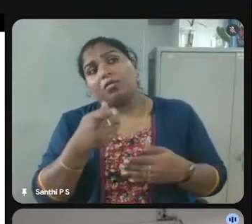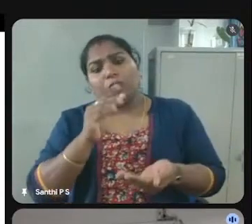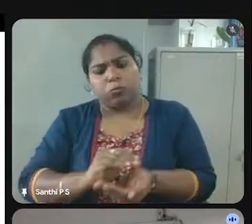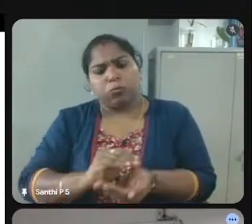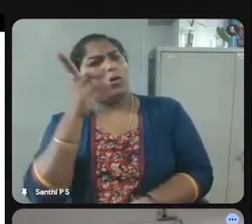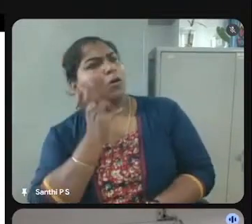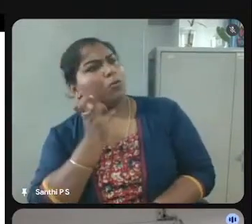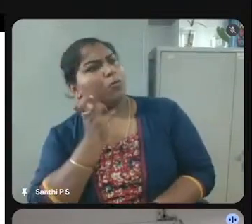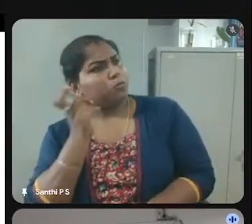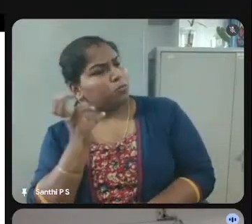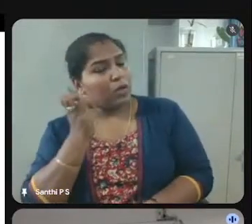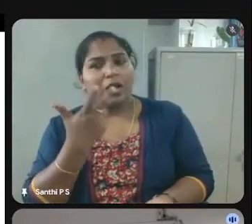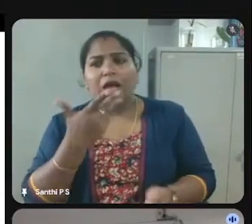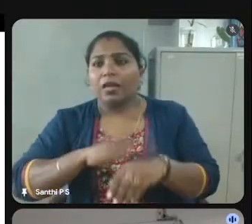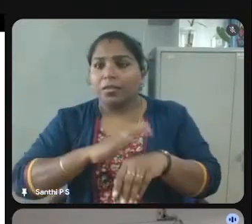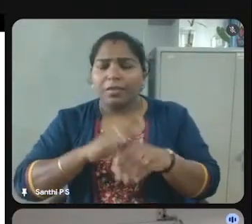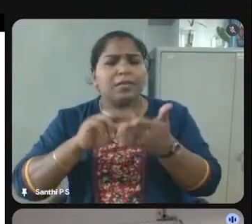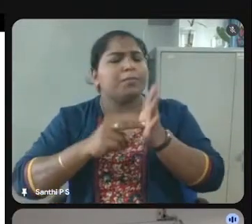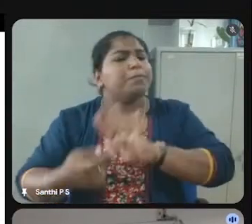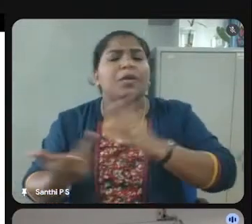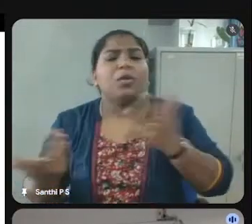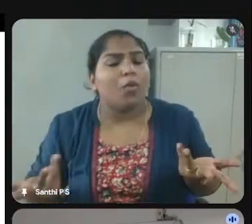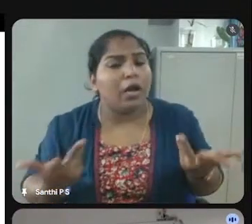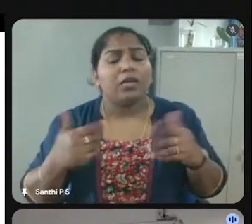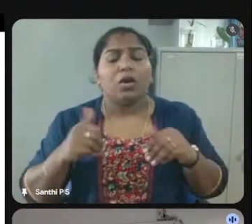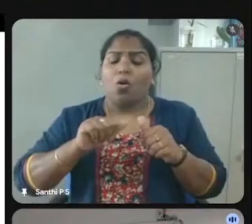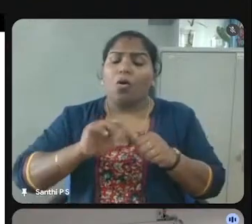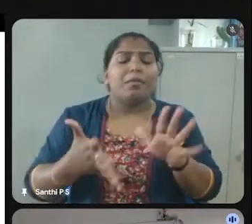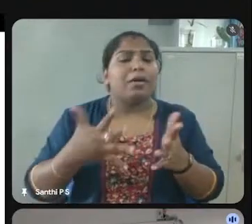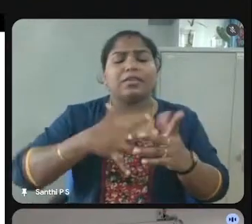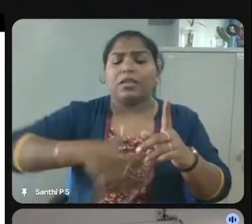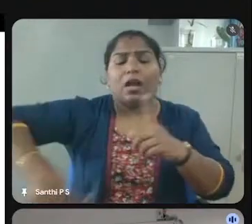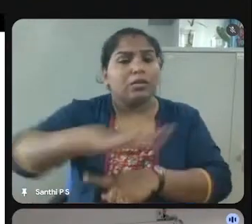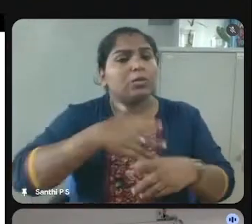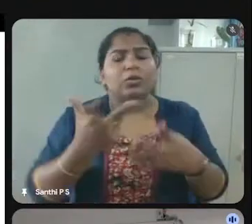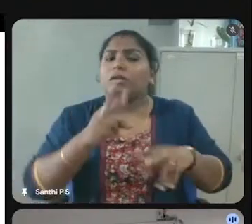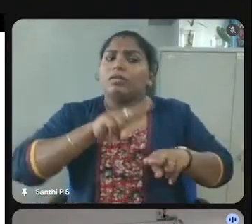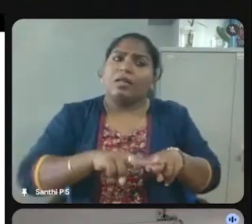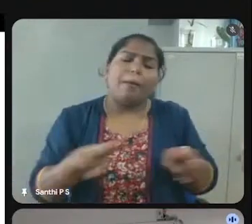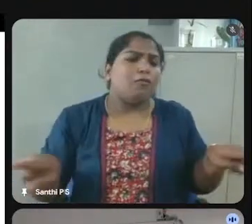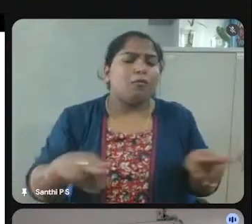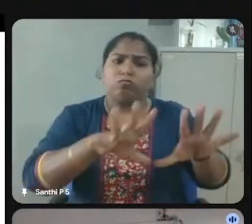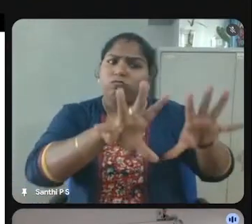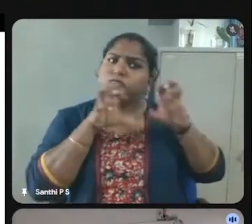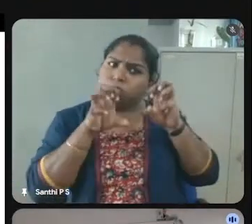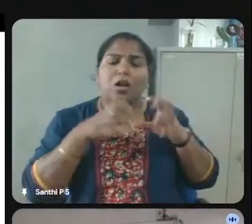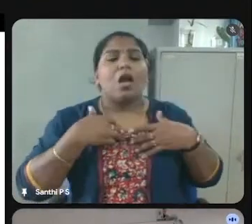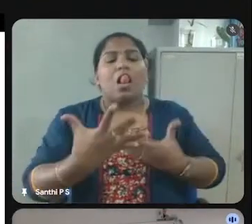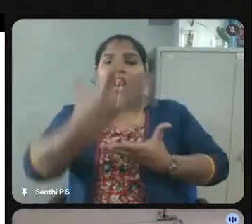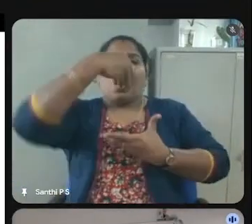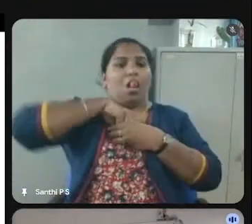അത് തന്നെ കാണിക്കും. നേരെ മറിച്ച് ബുദ്ധിമുട്ടേറിയ സാഹചര്യങ്ങൾ വരുമ്പോ, അല്ലെ വിഷമമുള്ള ബുദ്ധിമുട്ടുള്ള സാഹചര്യങ്ങൾ വരുമ്പോ അതിനെ